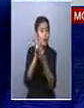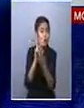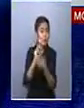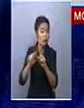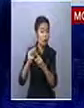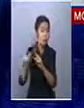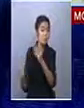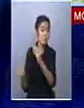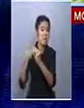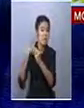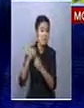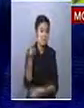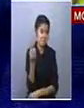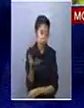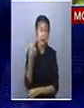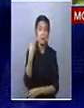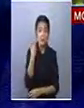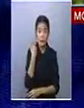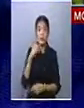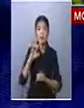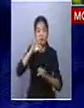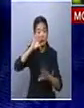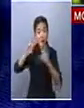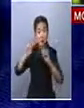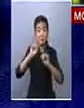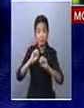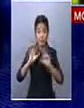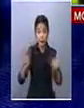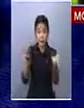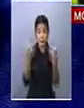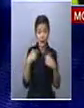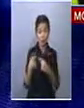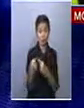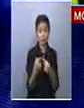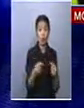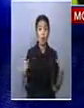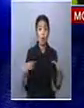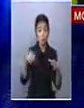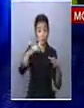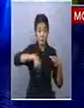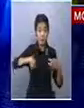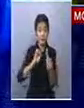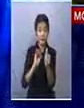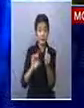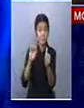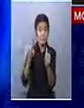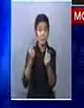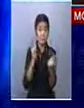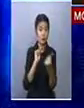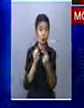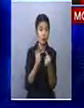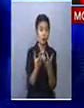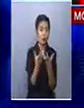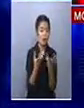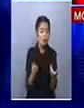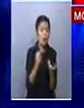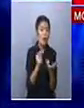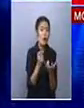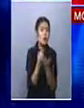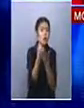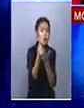ราเห็นมาค่อนข้างชัดเจนนะครับทีนี้ก็มาถึงอีกอันนึงที่จะแนะนำนะครับในวันนี้เนี่ยก็คือเป็นเครื่องมือในการลดความ